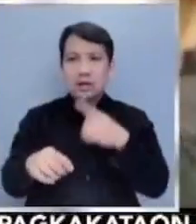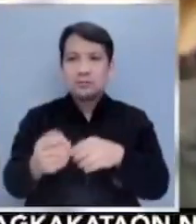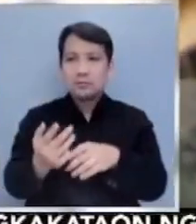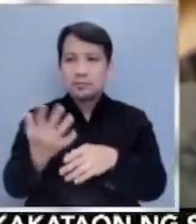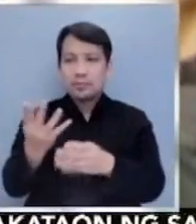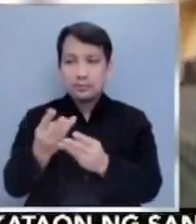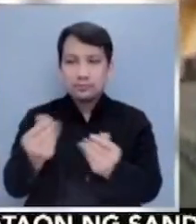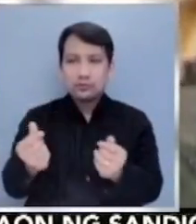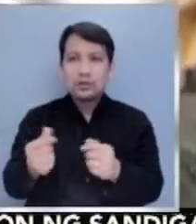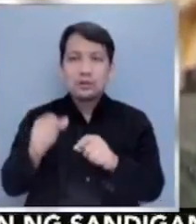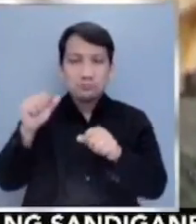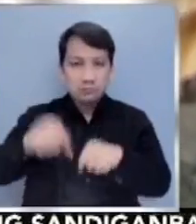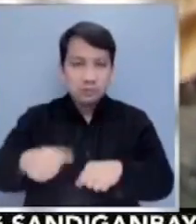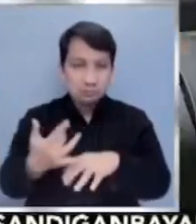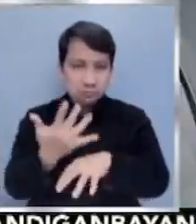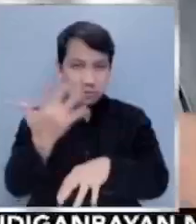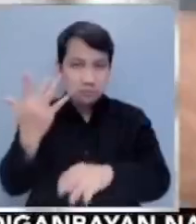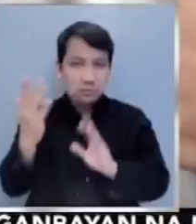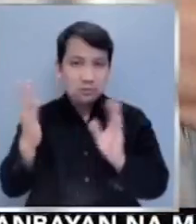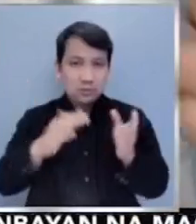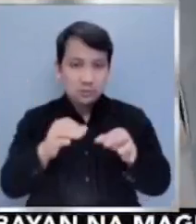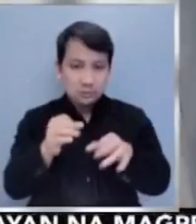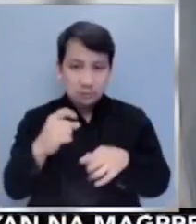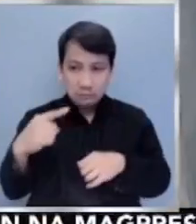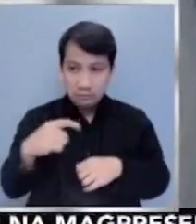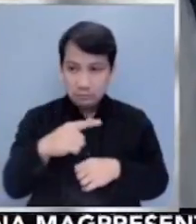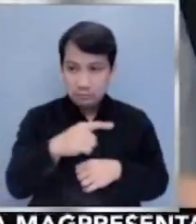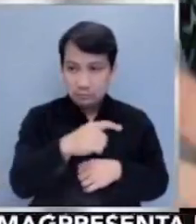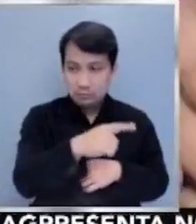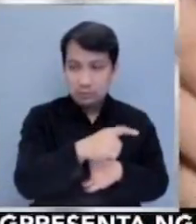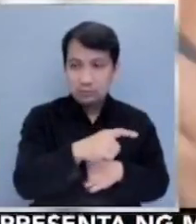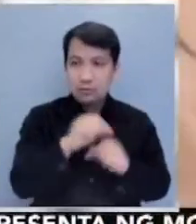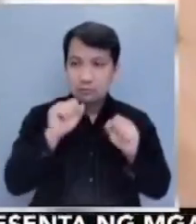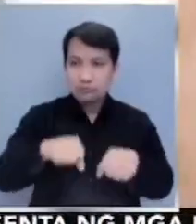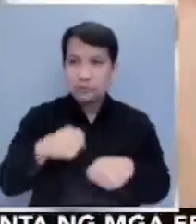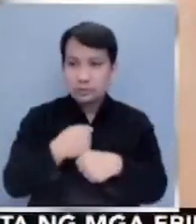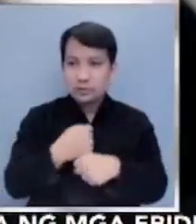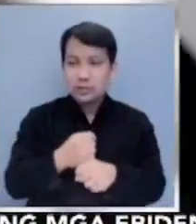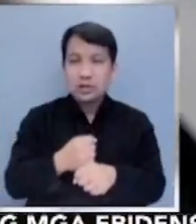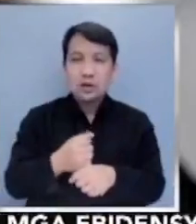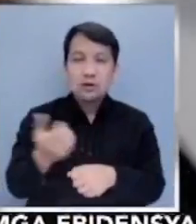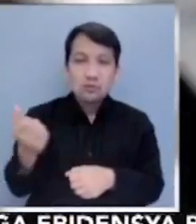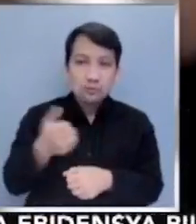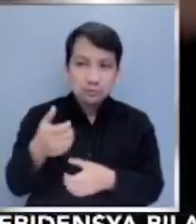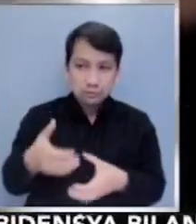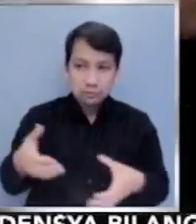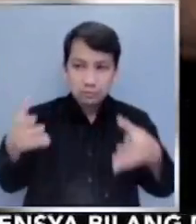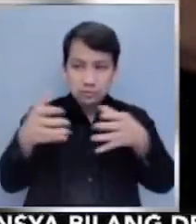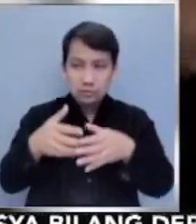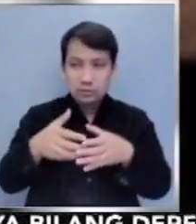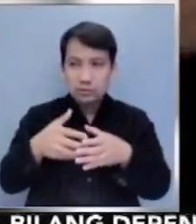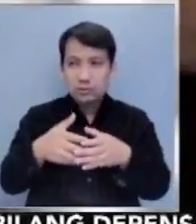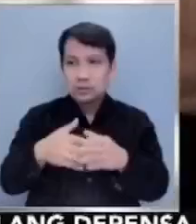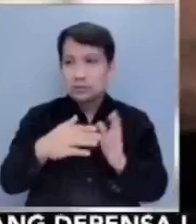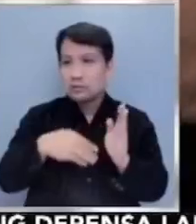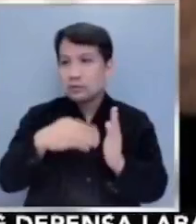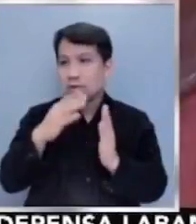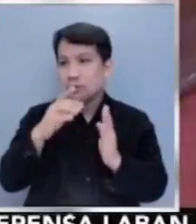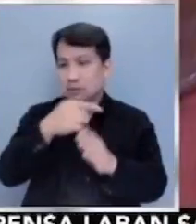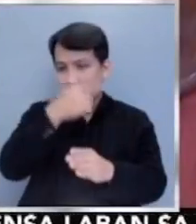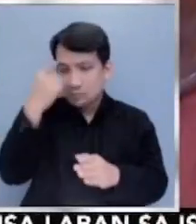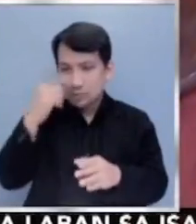kaya raw makapatay ng itlog ng lamok. Pwede rin kayong gumawa niyan. Kumuha lang ng container at pintahan ng itim at lagyan ng piraso ng